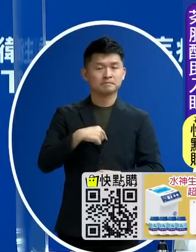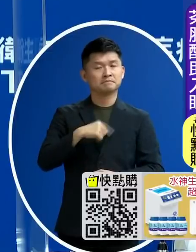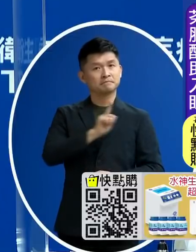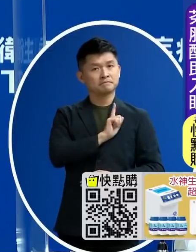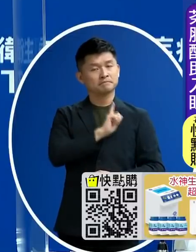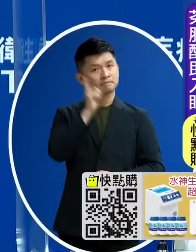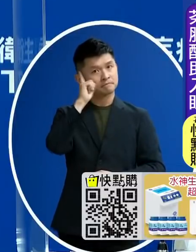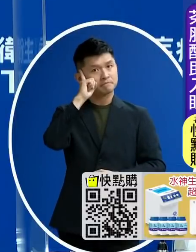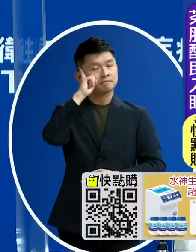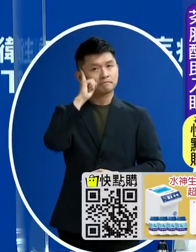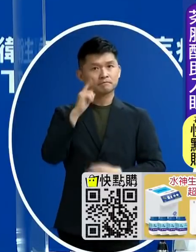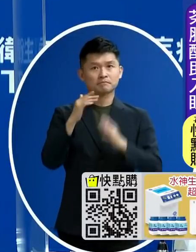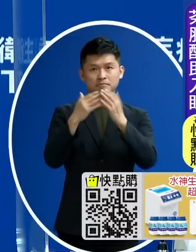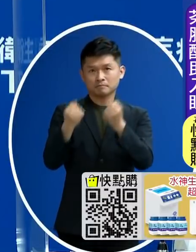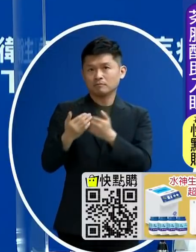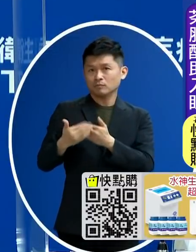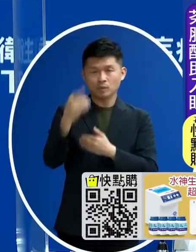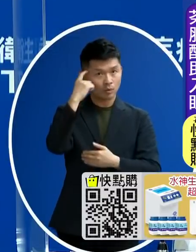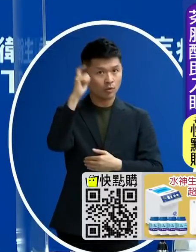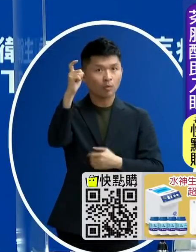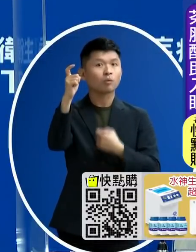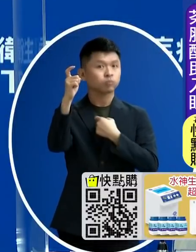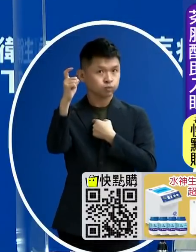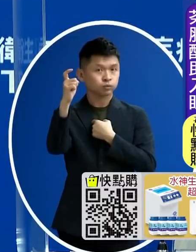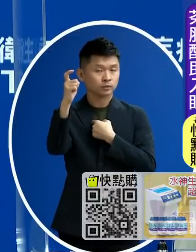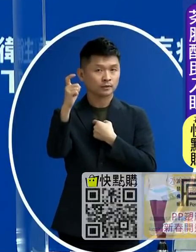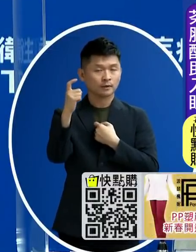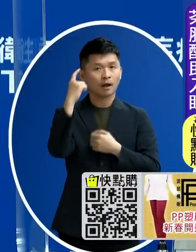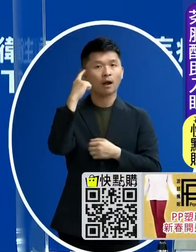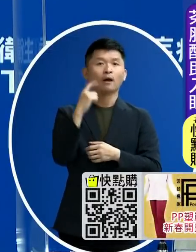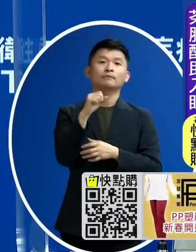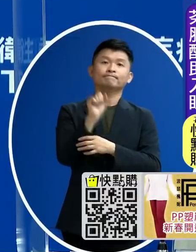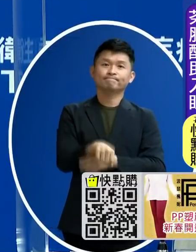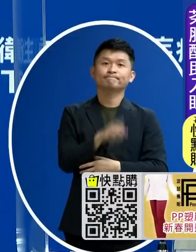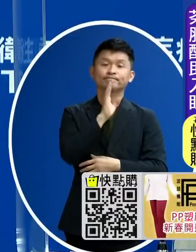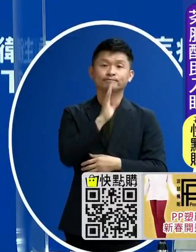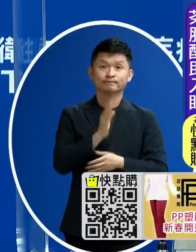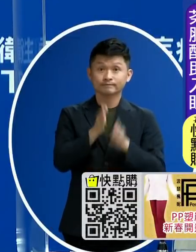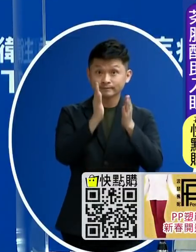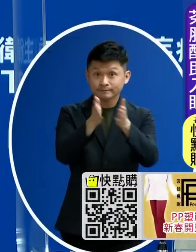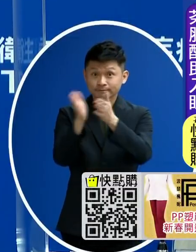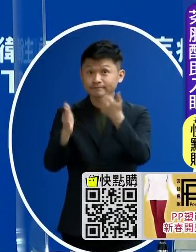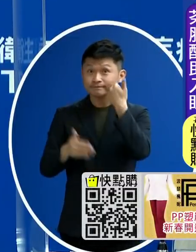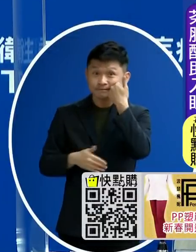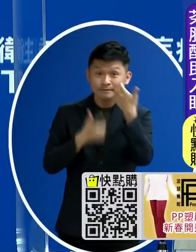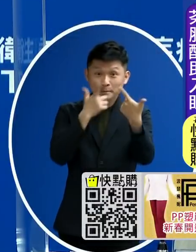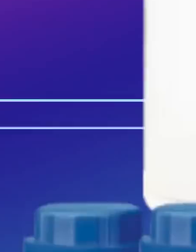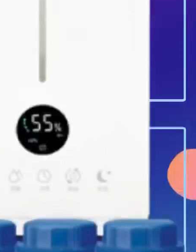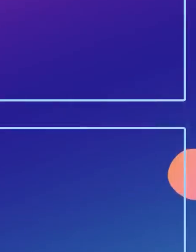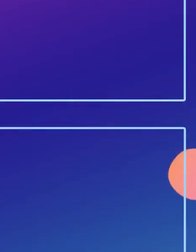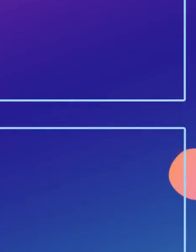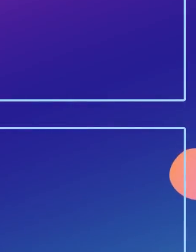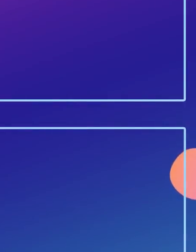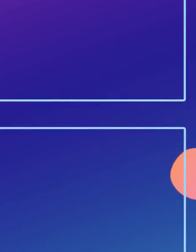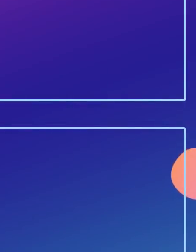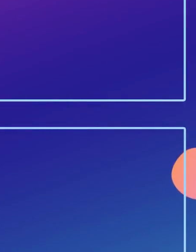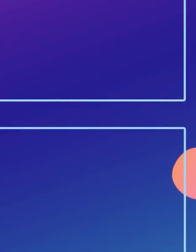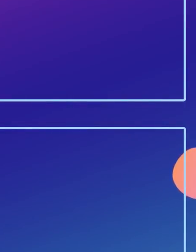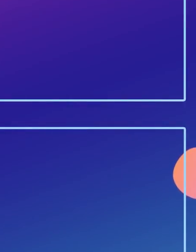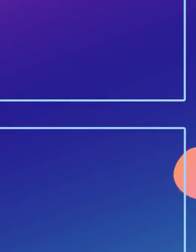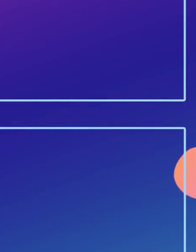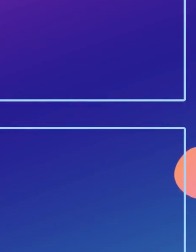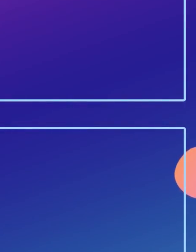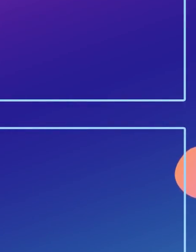同意来居隔十天。好，所以没有因人设事了。 转